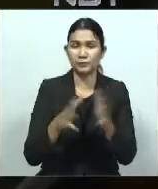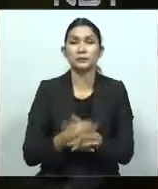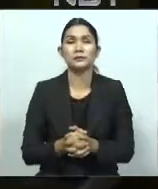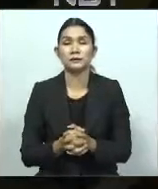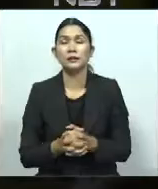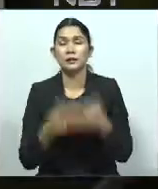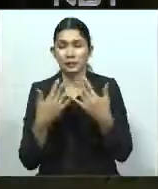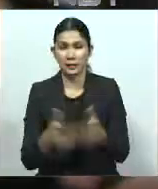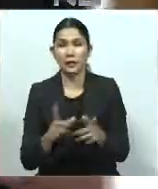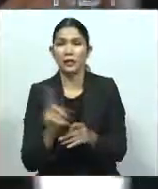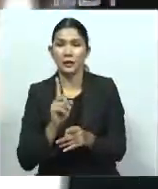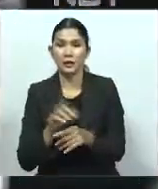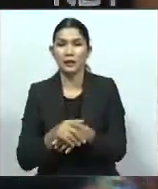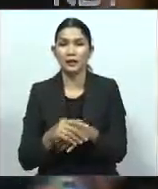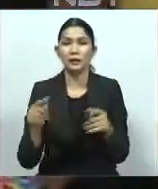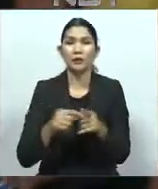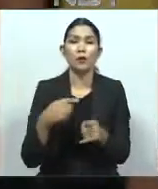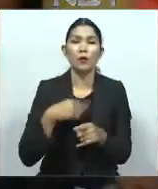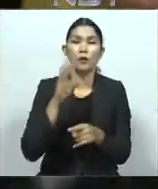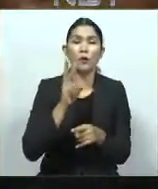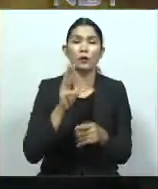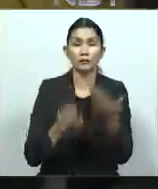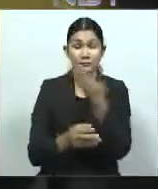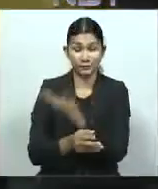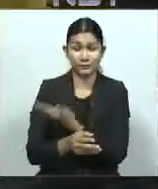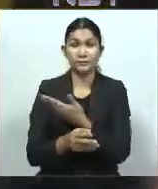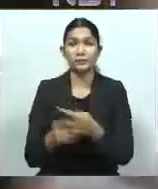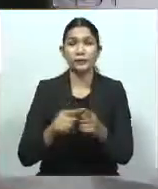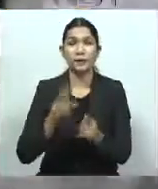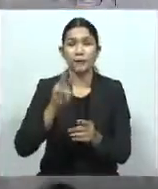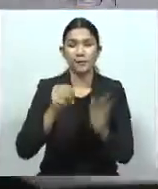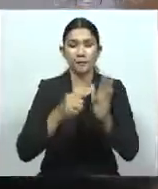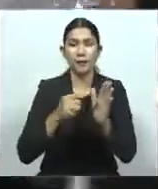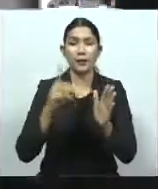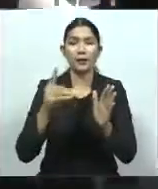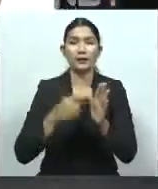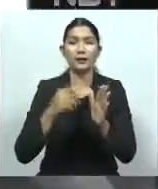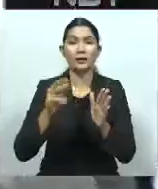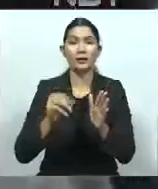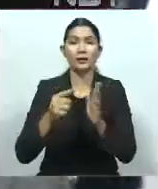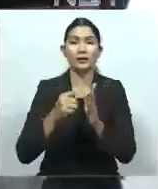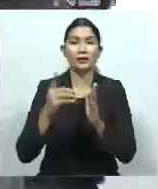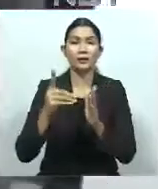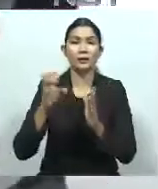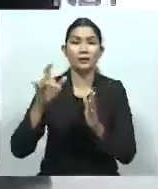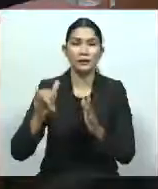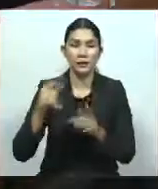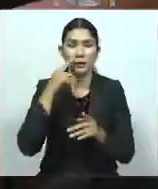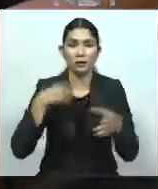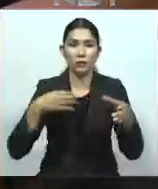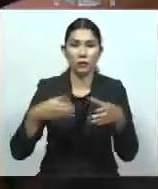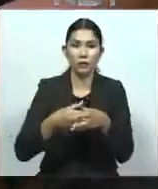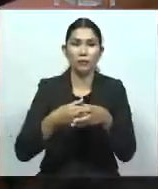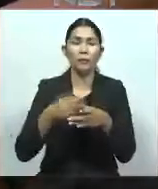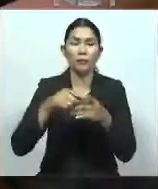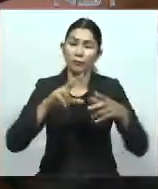ยในส่วนของนางสาววัฒนยาวงโอภาสีหรือว่ามาดามเดียส.ส.บัญชีรายชื่อพรรคพลังประชารัฐ